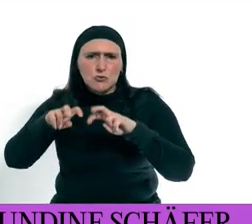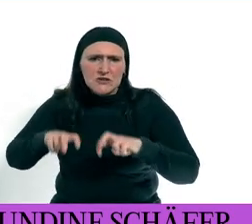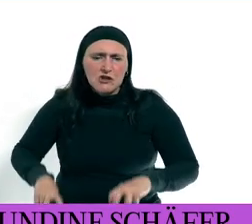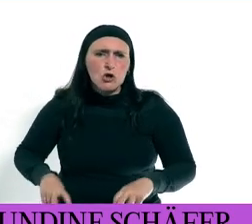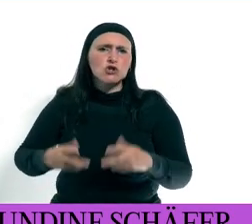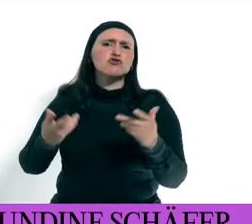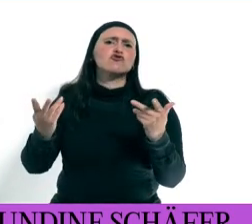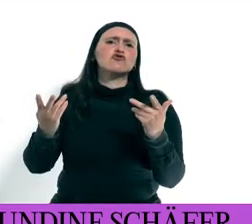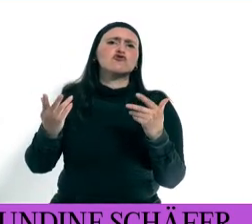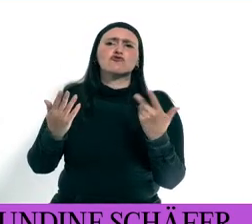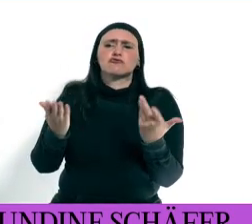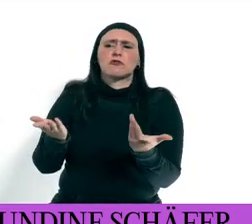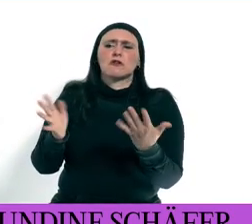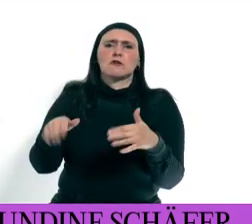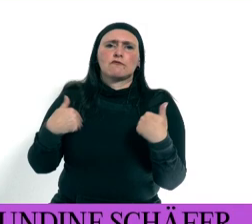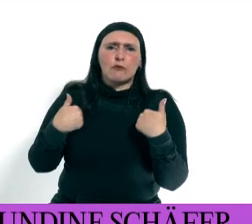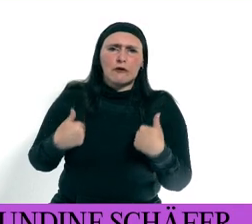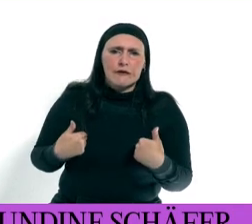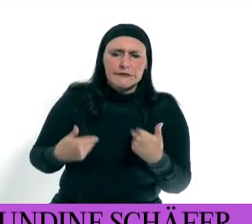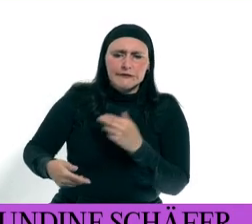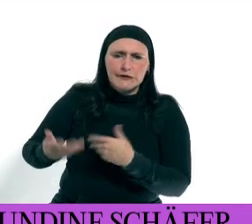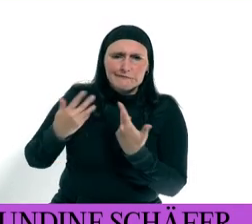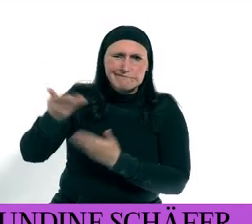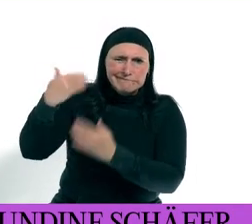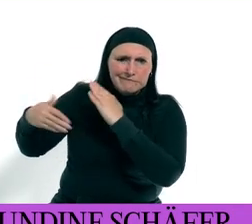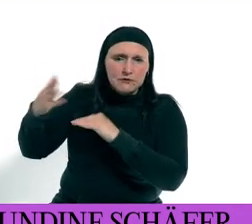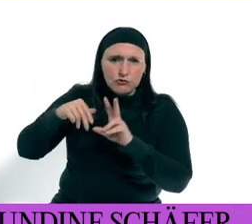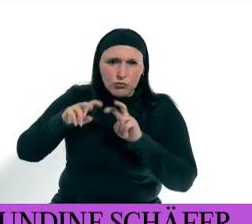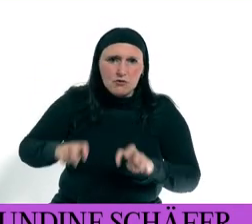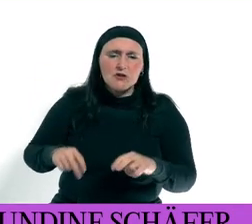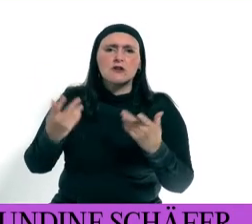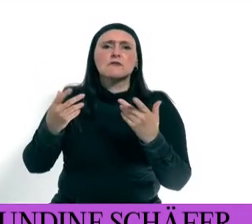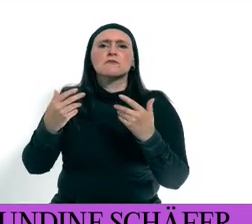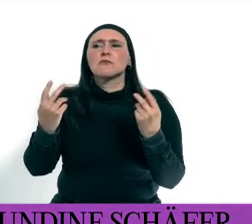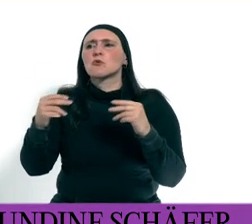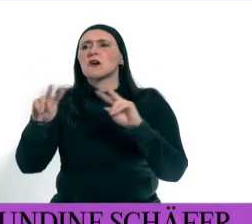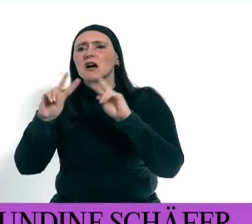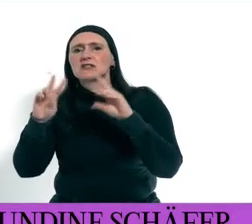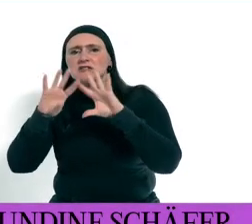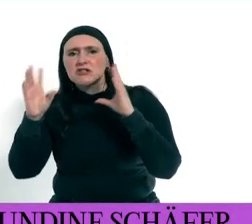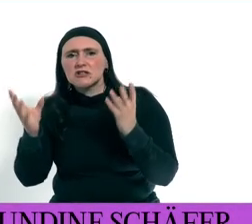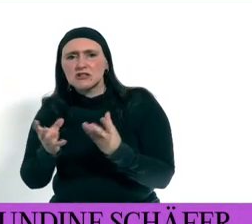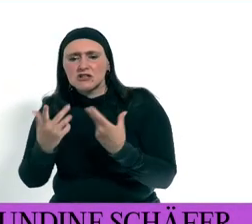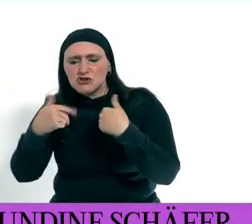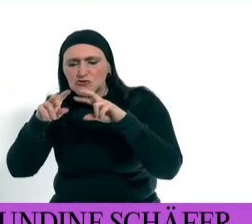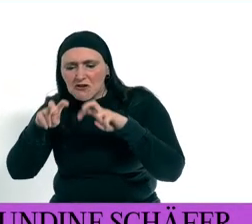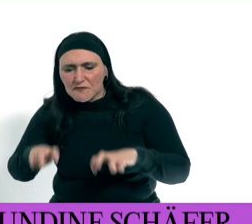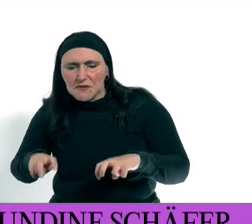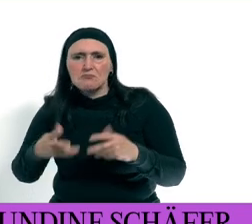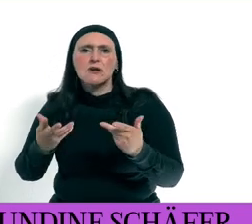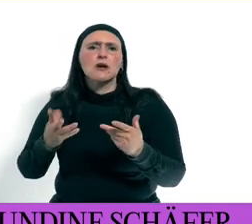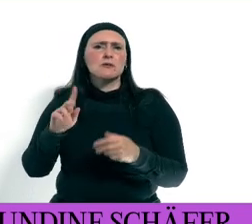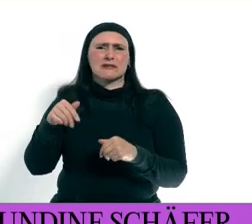für vieles. Wir haben hier die Geisteswissenschaften, wir haben die soziale Geographie, die Teil dessen ist, was